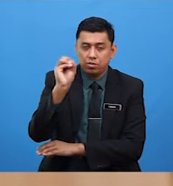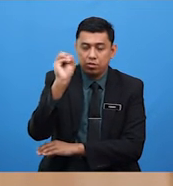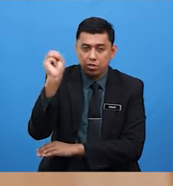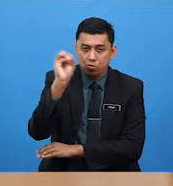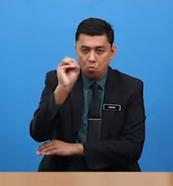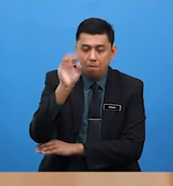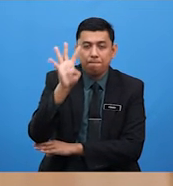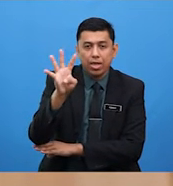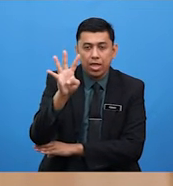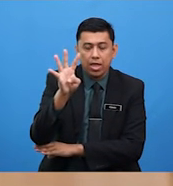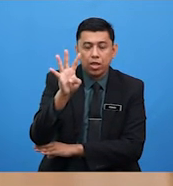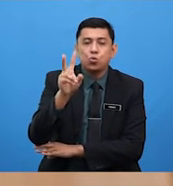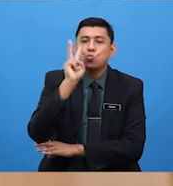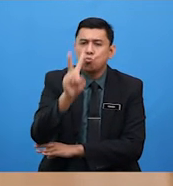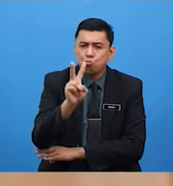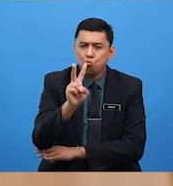keadaan jirim.